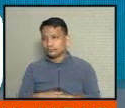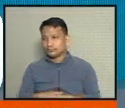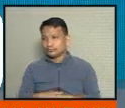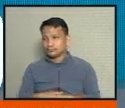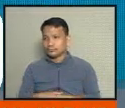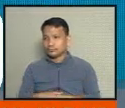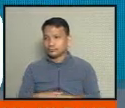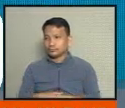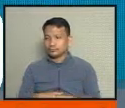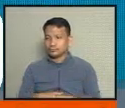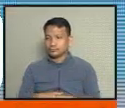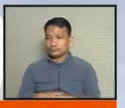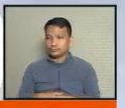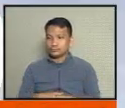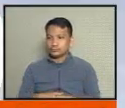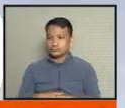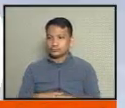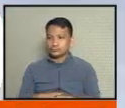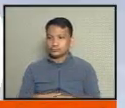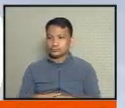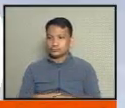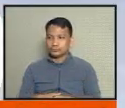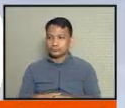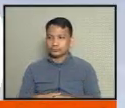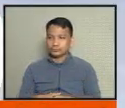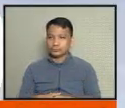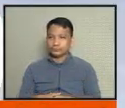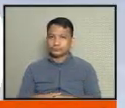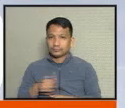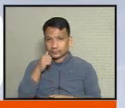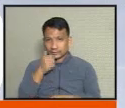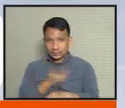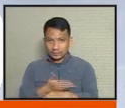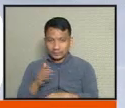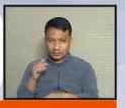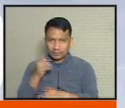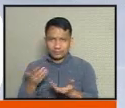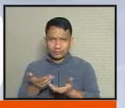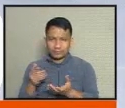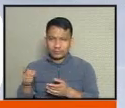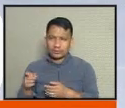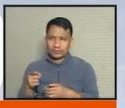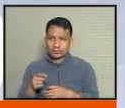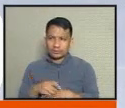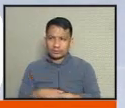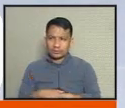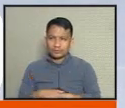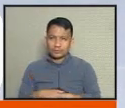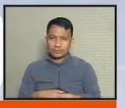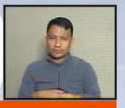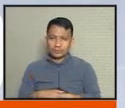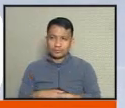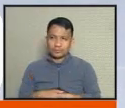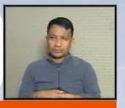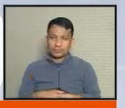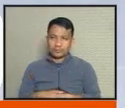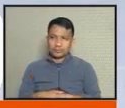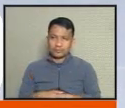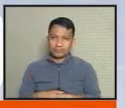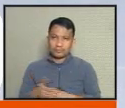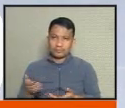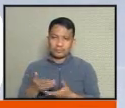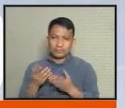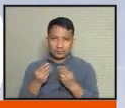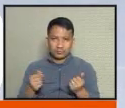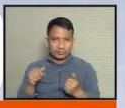pwedeng magharap-harap kami, sir? Si Mrs., nasaan siya ngayon? Manawagan ko lang kay Mrs. Baka maayos